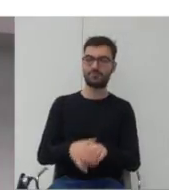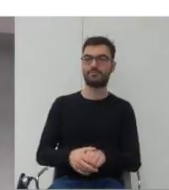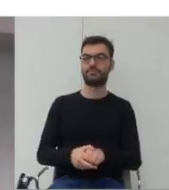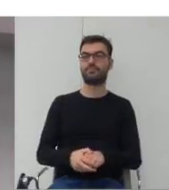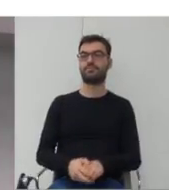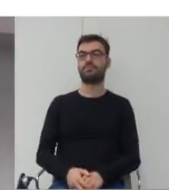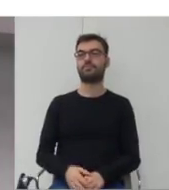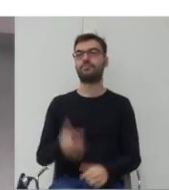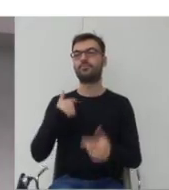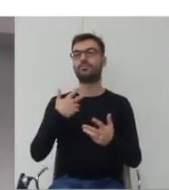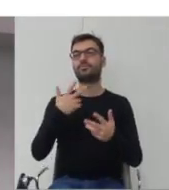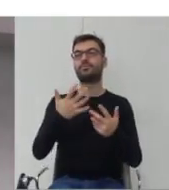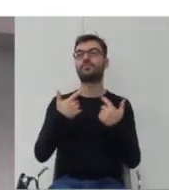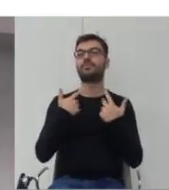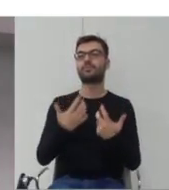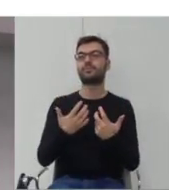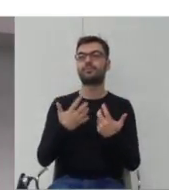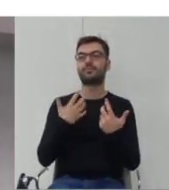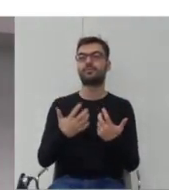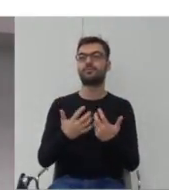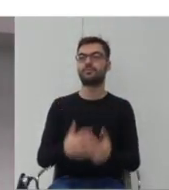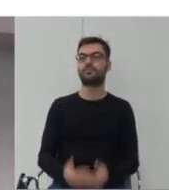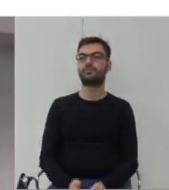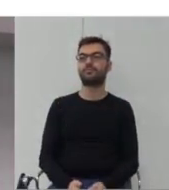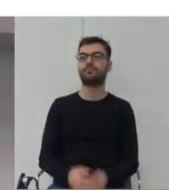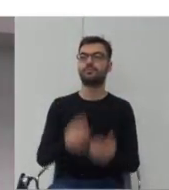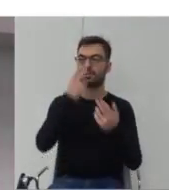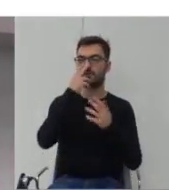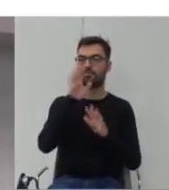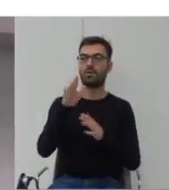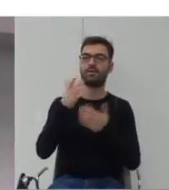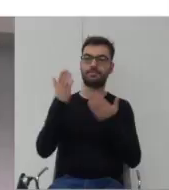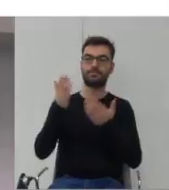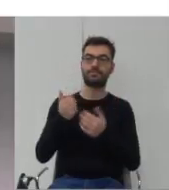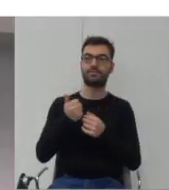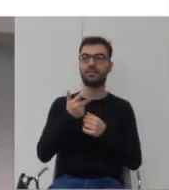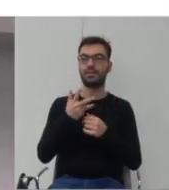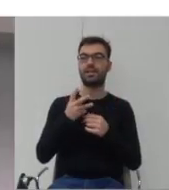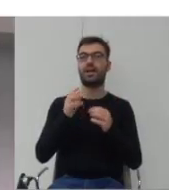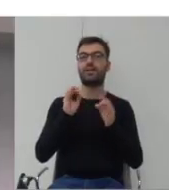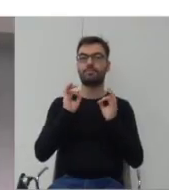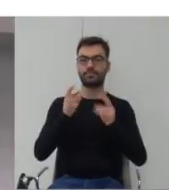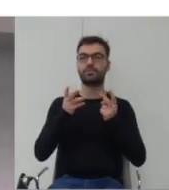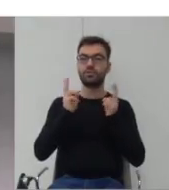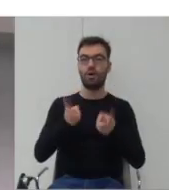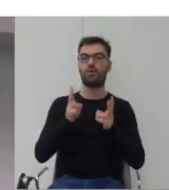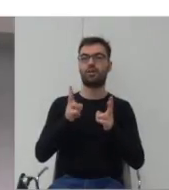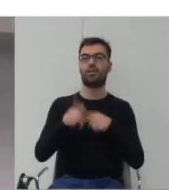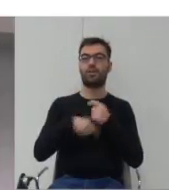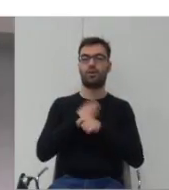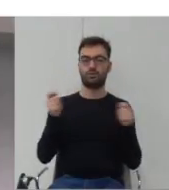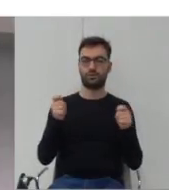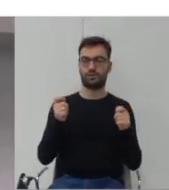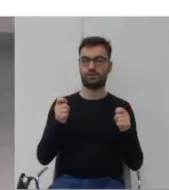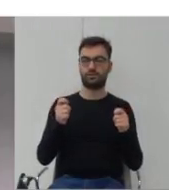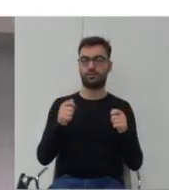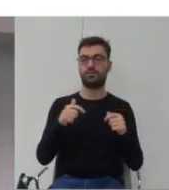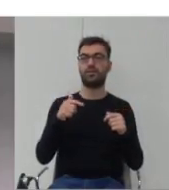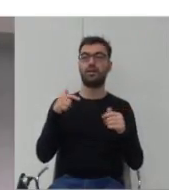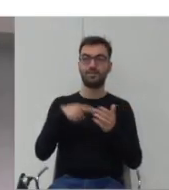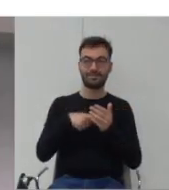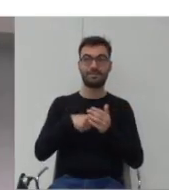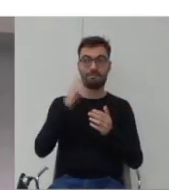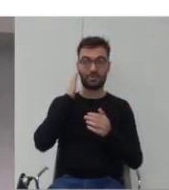Warszawy. Chciałbym Państwu pokazać, przedstawić kilka konkretnych rozwiązań w tym konkretnym